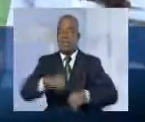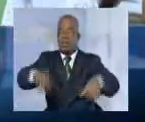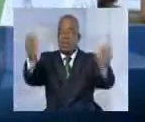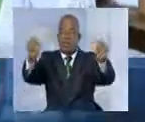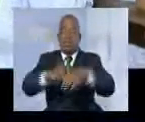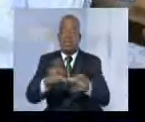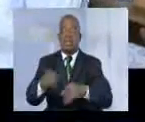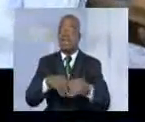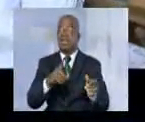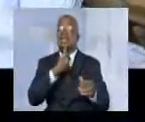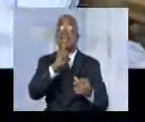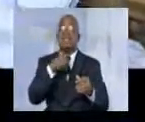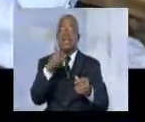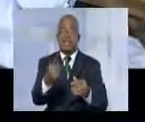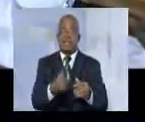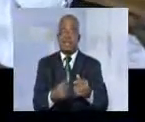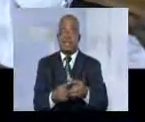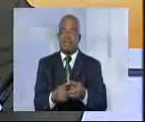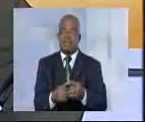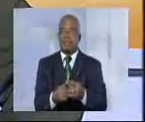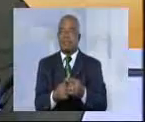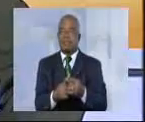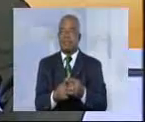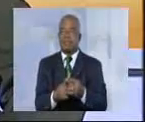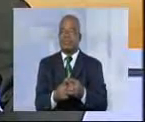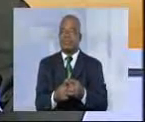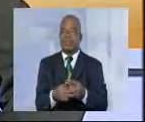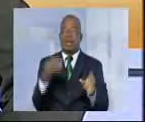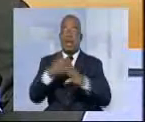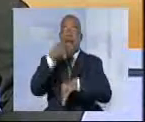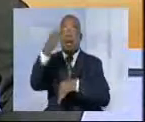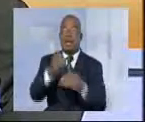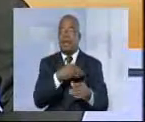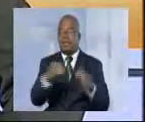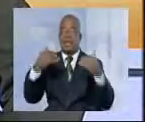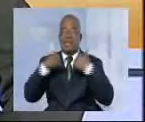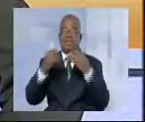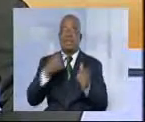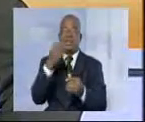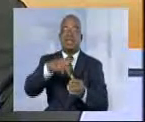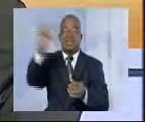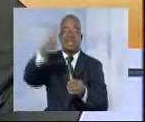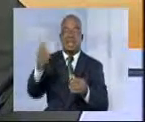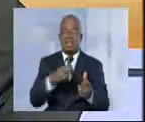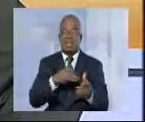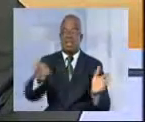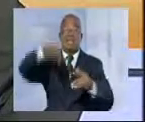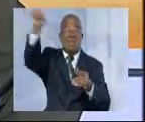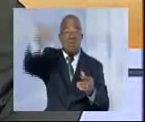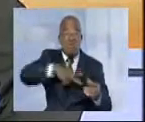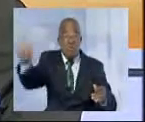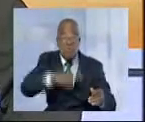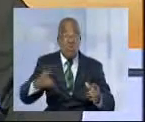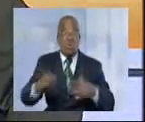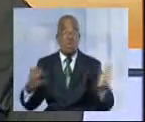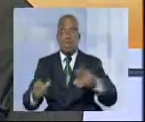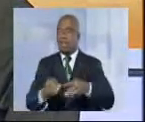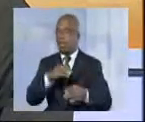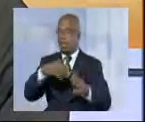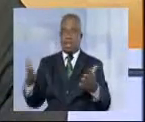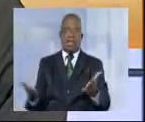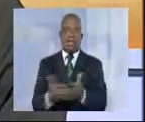d'être proclamés par la CEI. Juste après la proclamation des résultats, des violences ont éclaté dans plusieurs